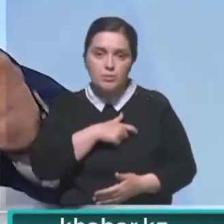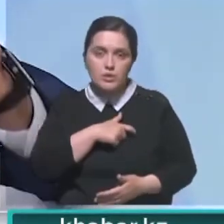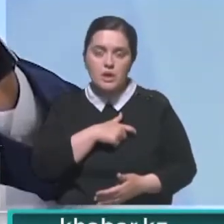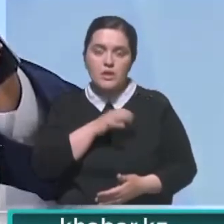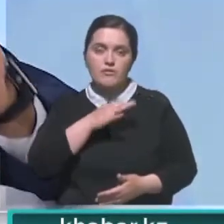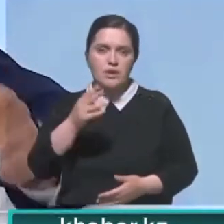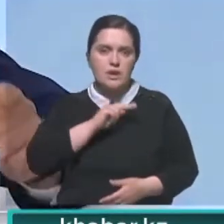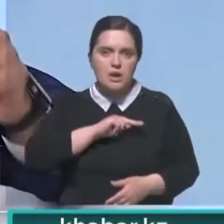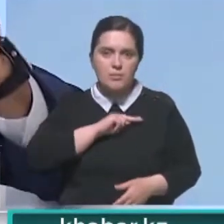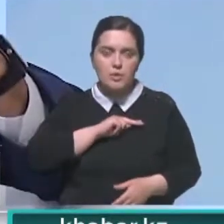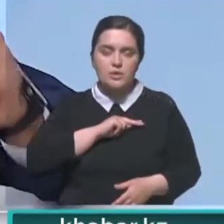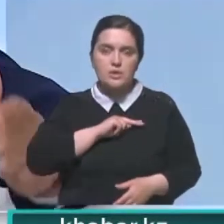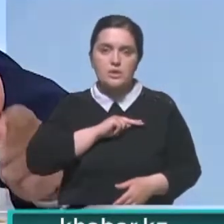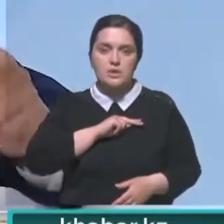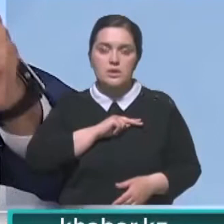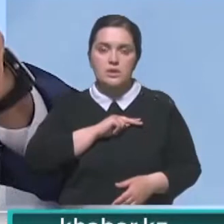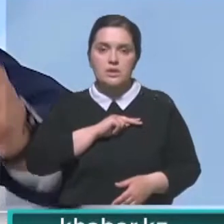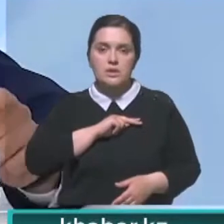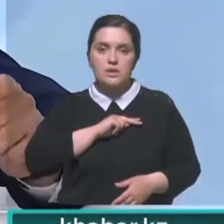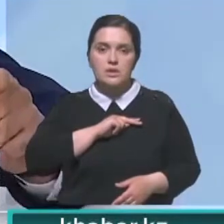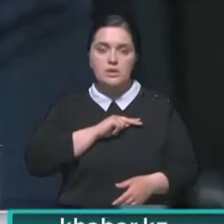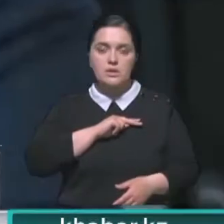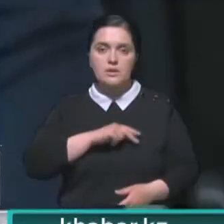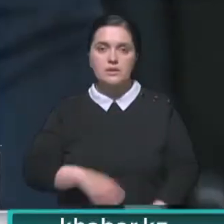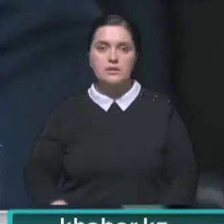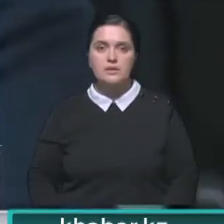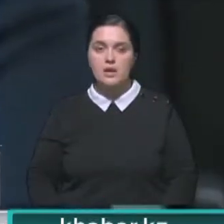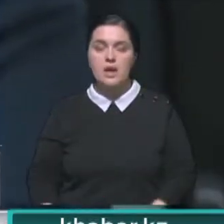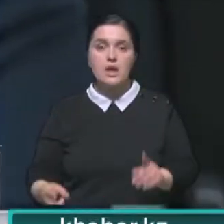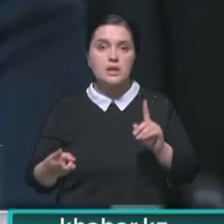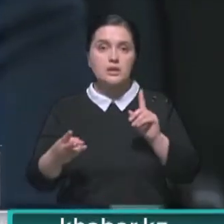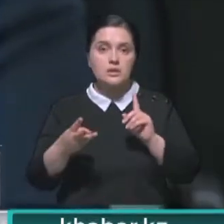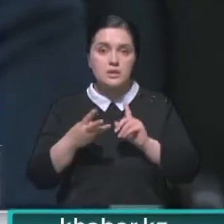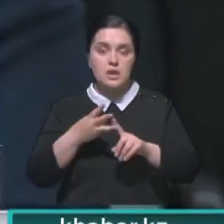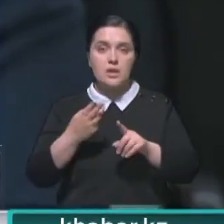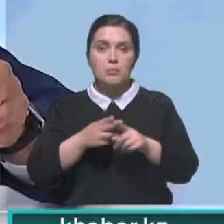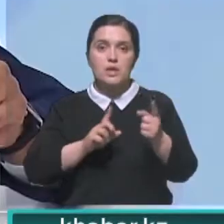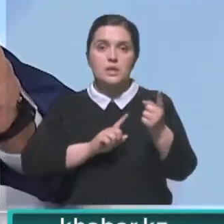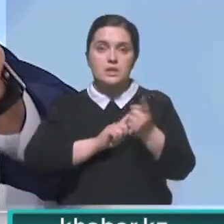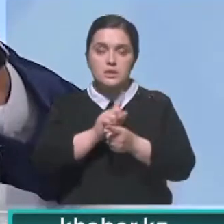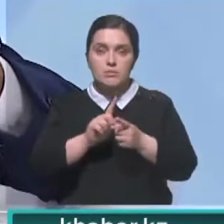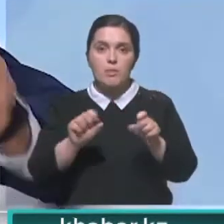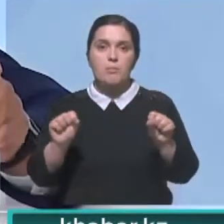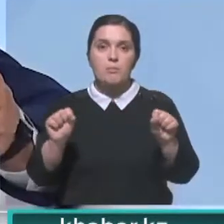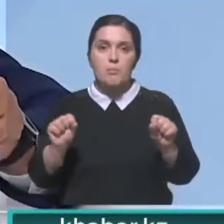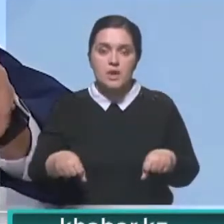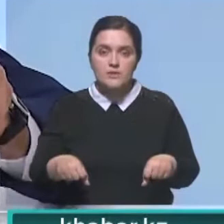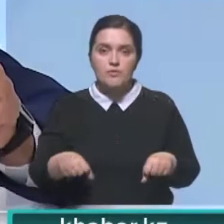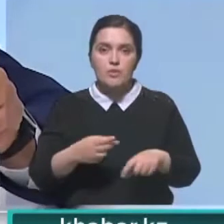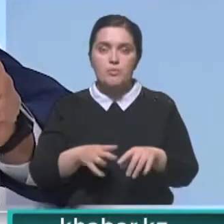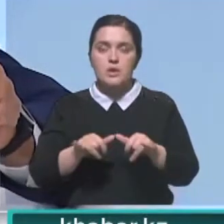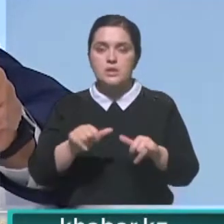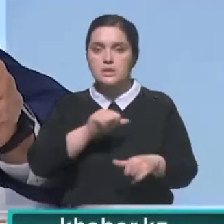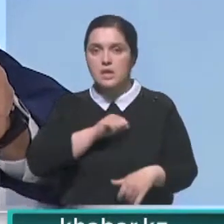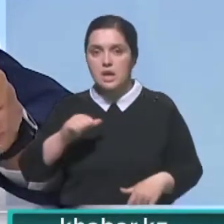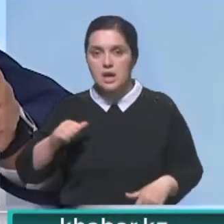эффективности представительных органов власти. В-третьих, эти изменения позволят повысить